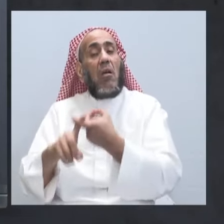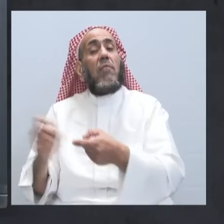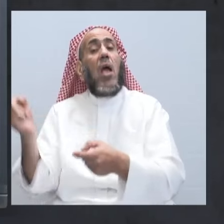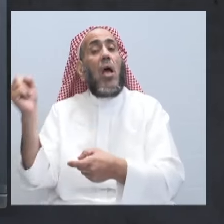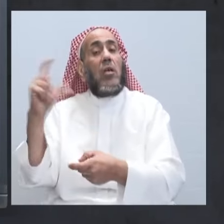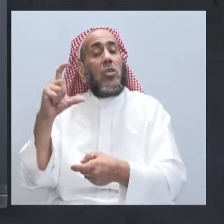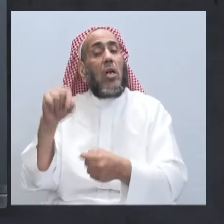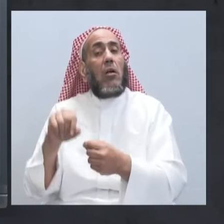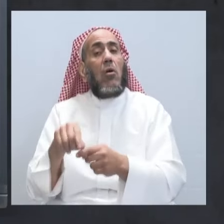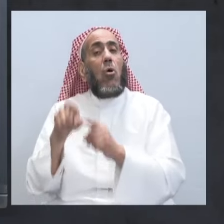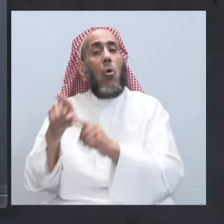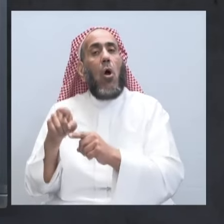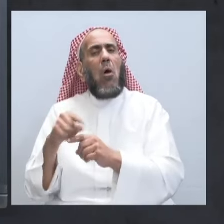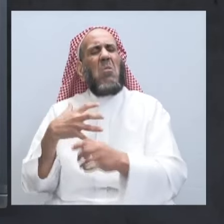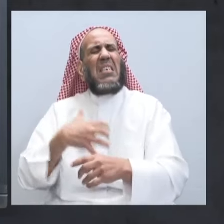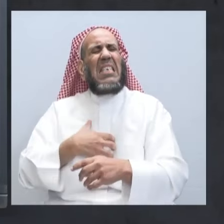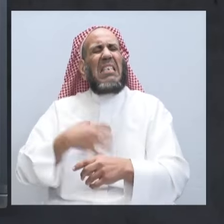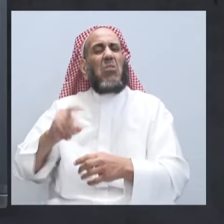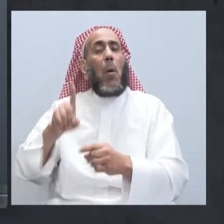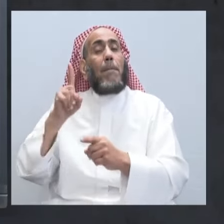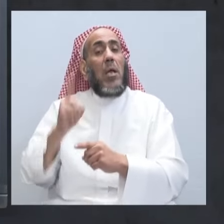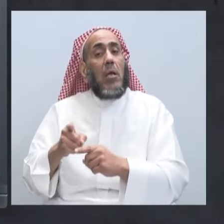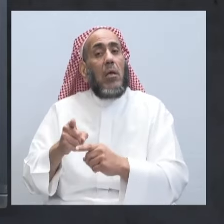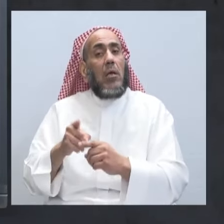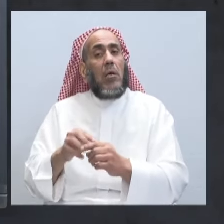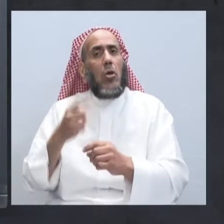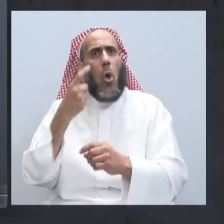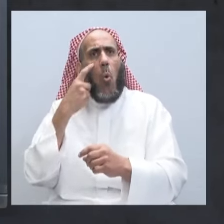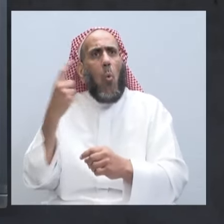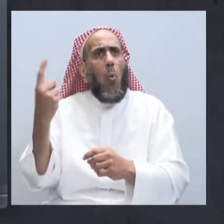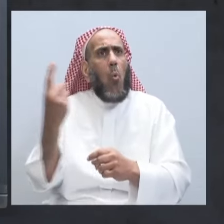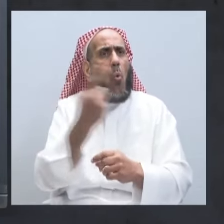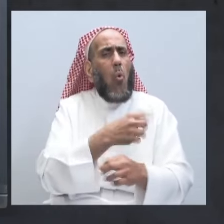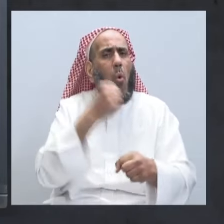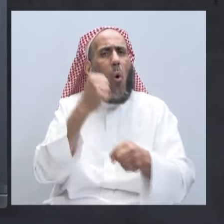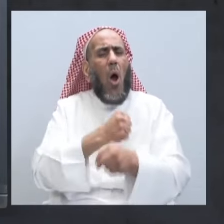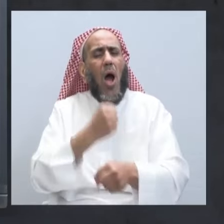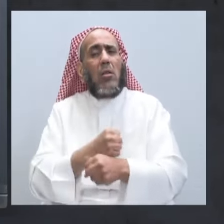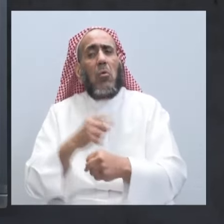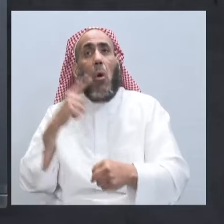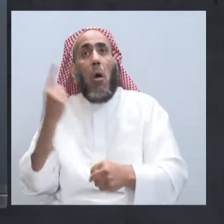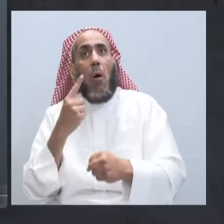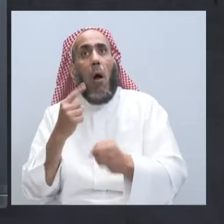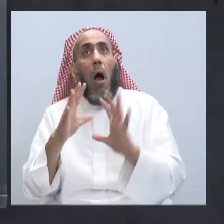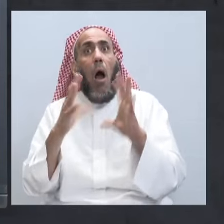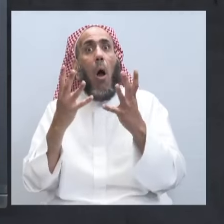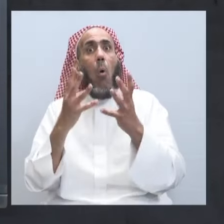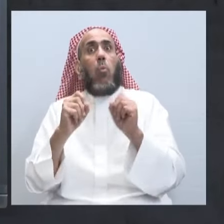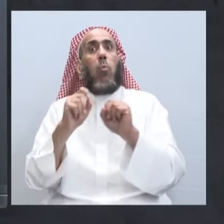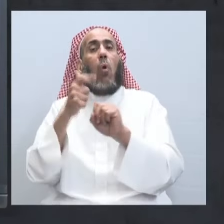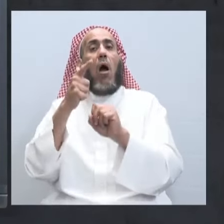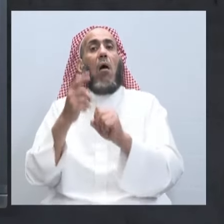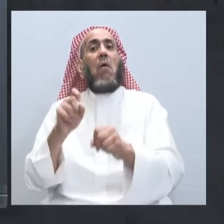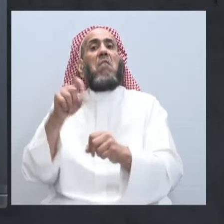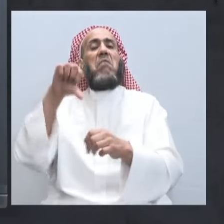الشهر وهو متشائم به سيرى كل حدث عابر هو علامه على فساد